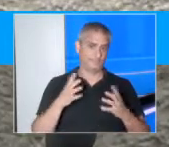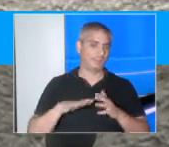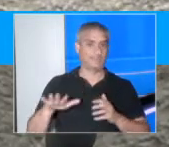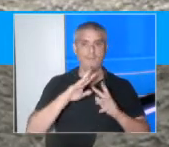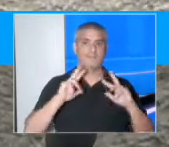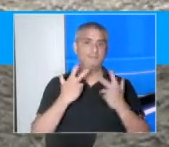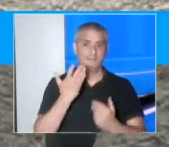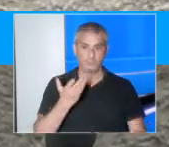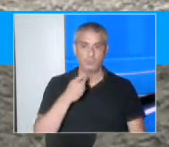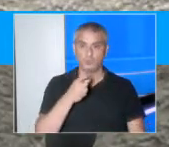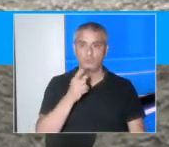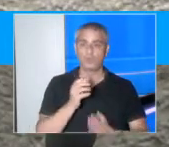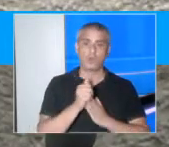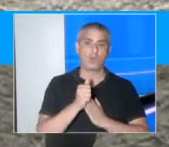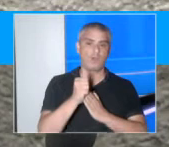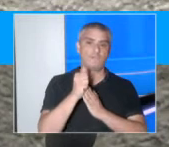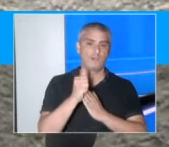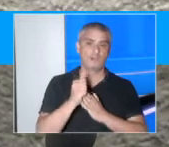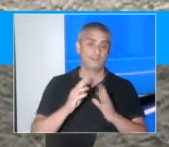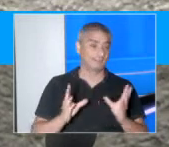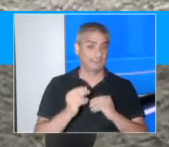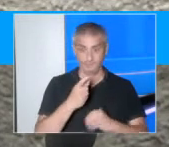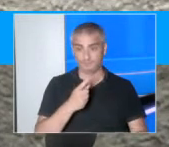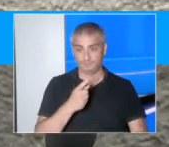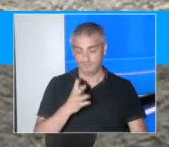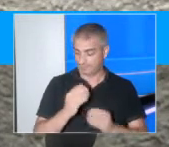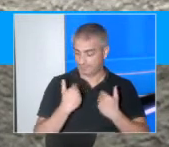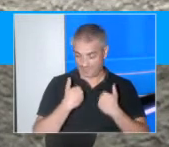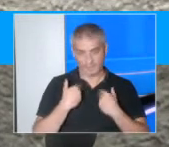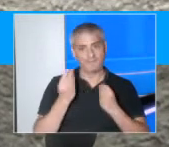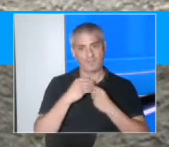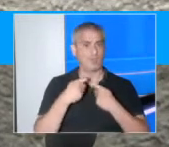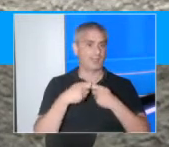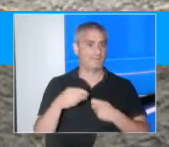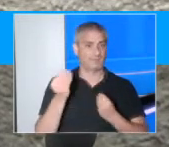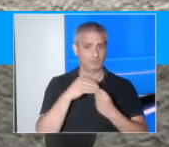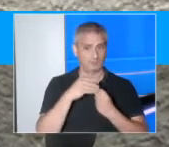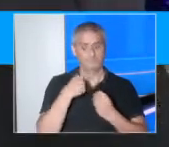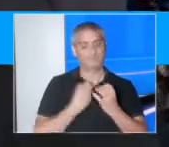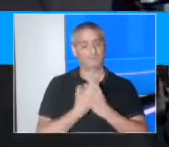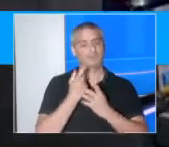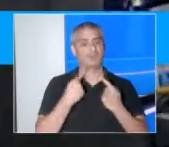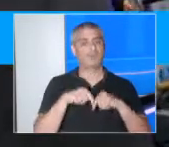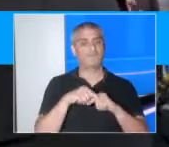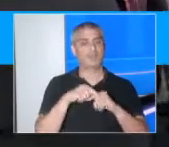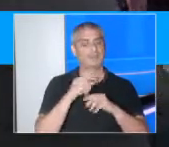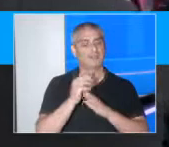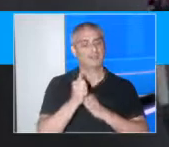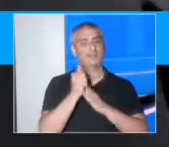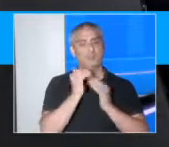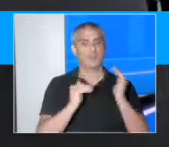במרחב הציבורי, הוא הוביל יחד איתי וחברים נוספים, ייסדנו את ועדת ההיגוי